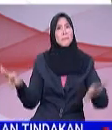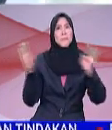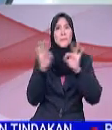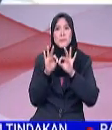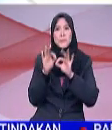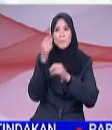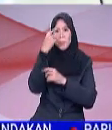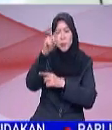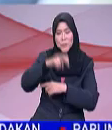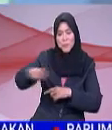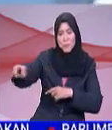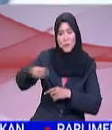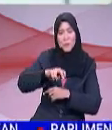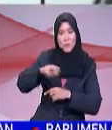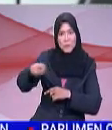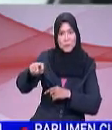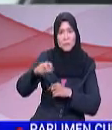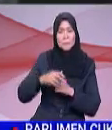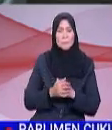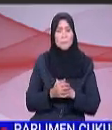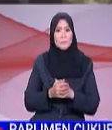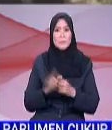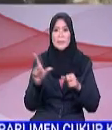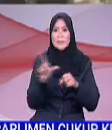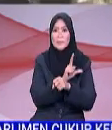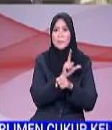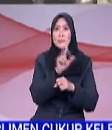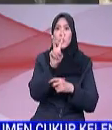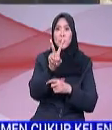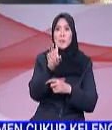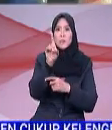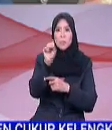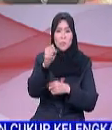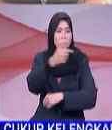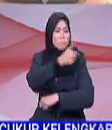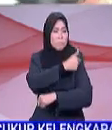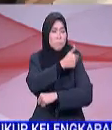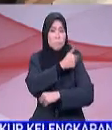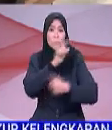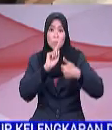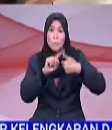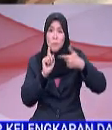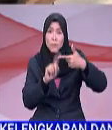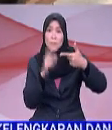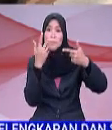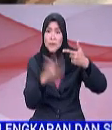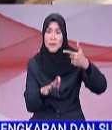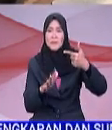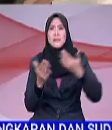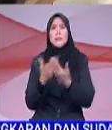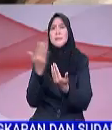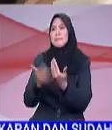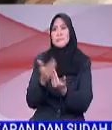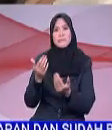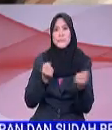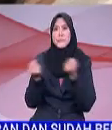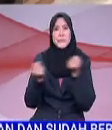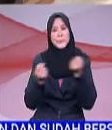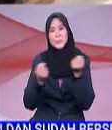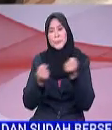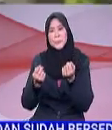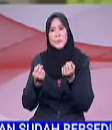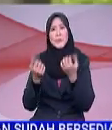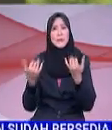dalam sektor pengangkutan. Justru dengan melengkapkan 2 dos suntikan vaksin memudahkan mereka beroperasi sepenuhnya